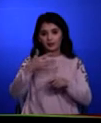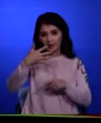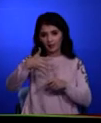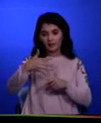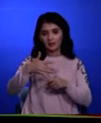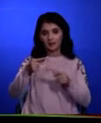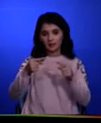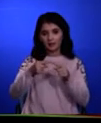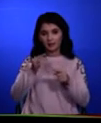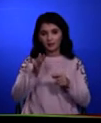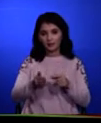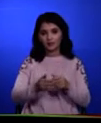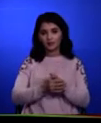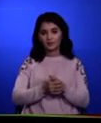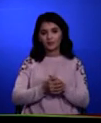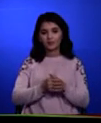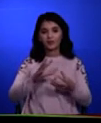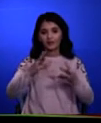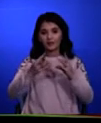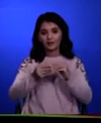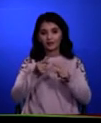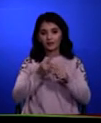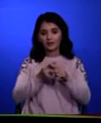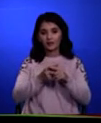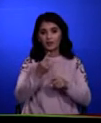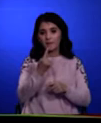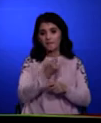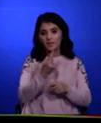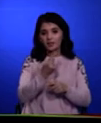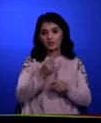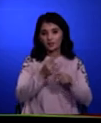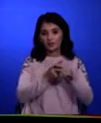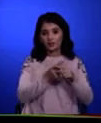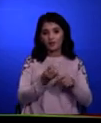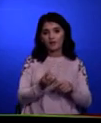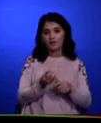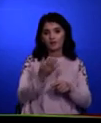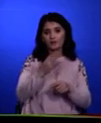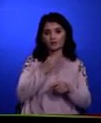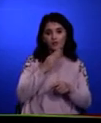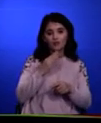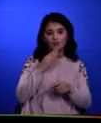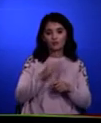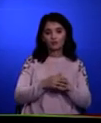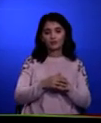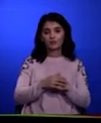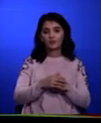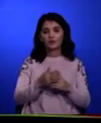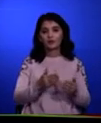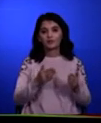ga teng. Yig'indi 1-chi qo'shiluvchidan nechta ortiq?